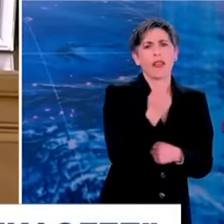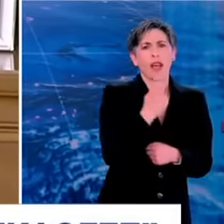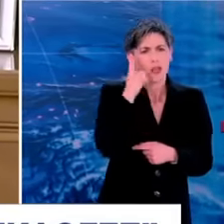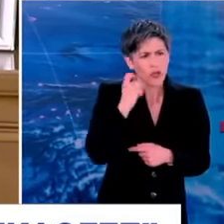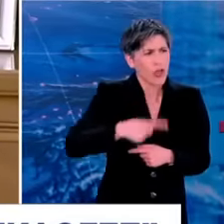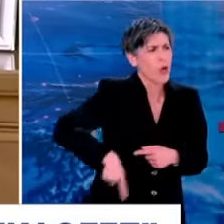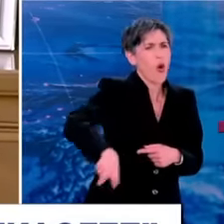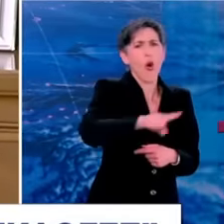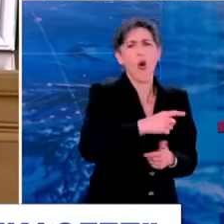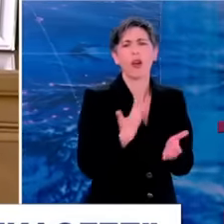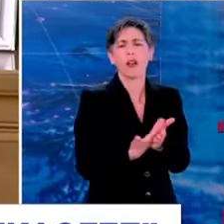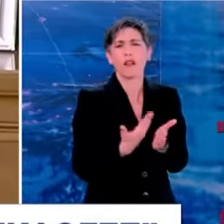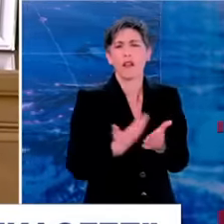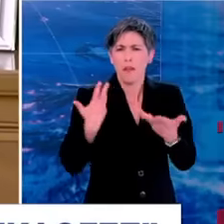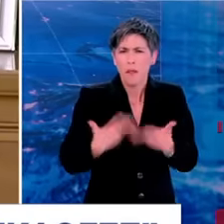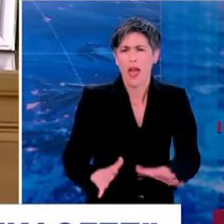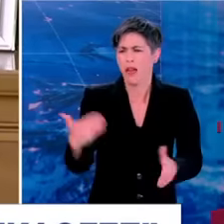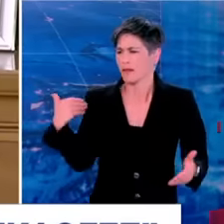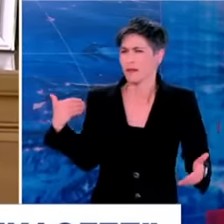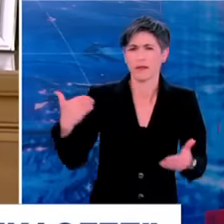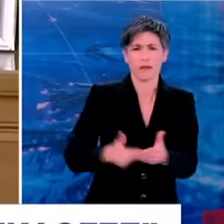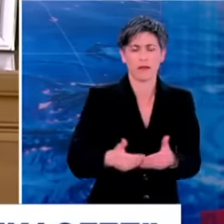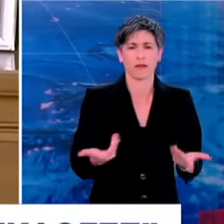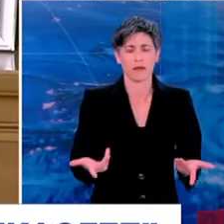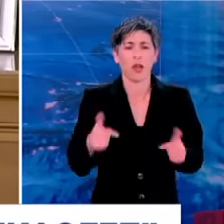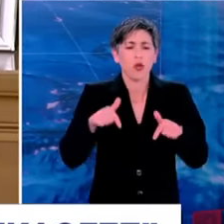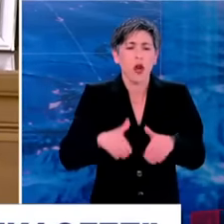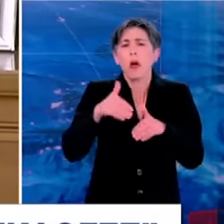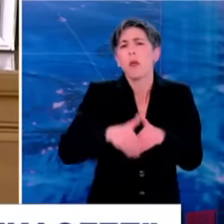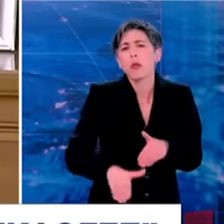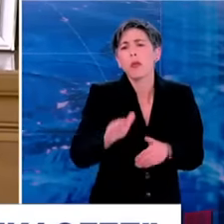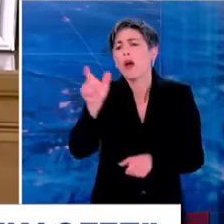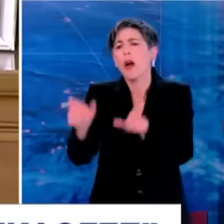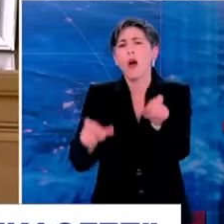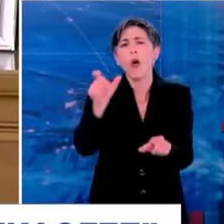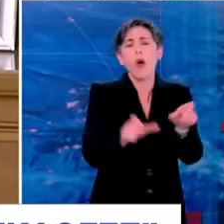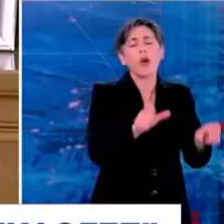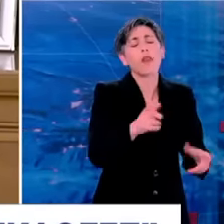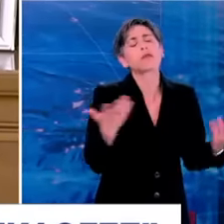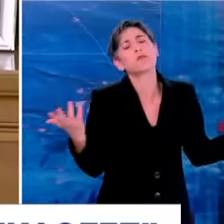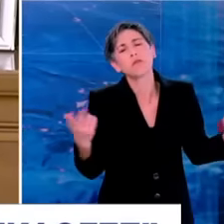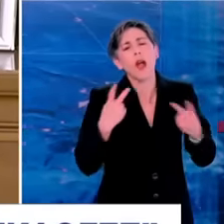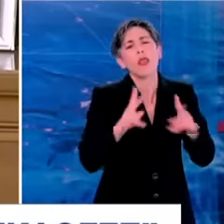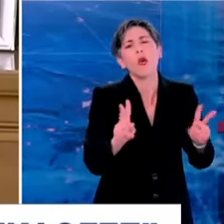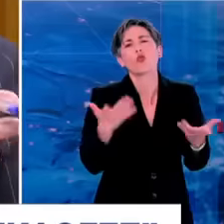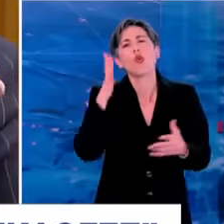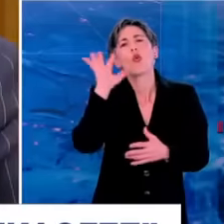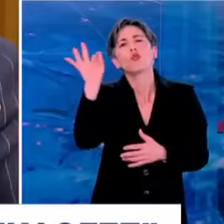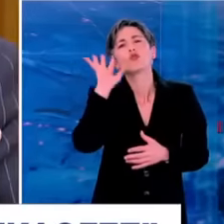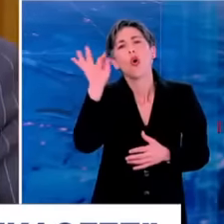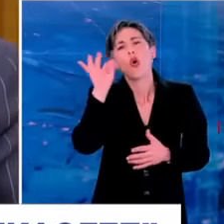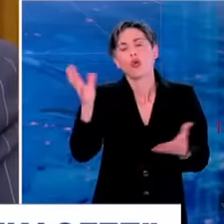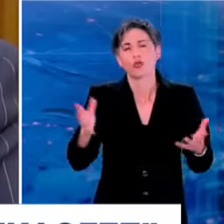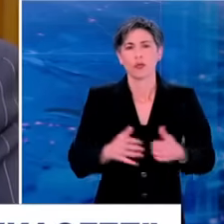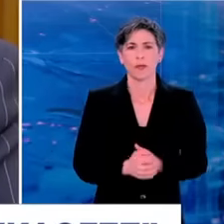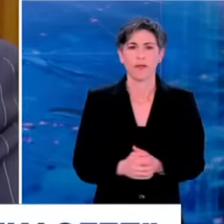κάτι που έχει αποδειχθεί σε όλες τις εκλογικές αναμετρήσεις. Αλλά από εκεί πέρα ο καθένας βάζει τον, θα λέγα, τον πύχη και τον. Κόμματα αυτά, ναι, τότε. Τον πύχη και τον.